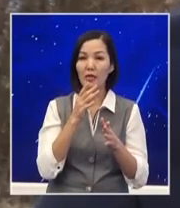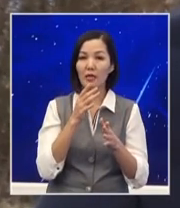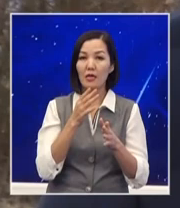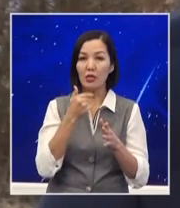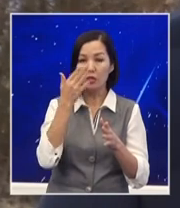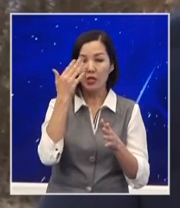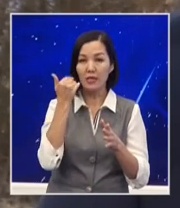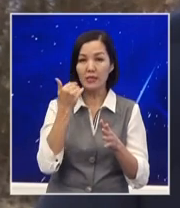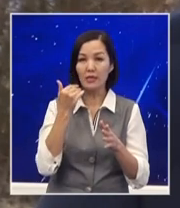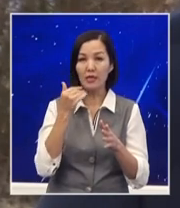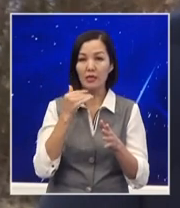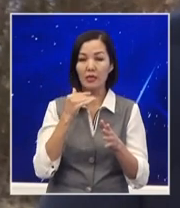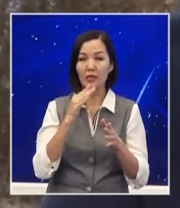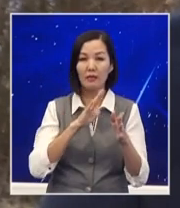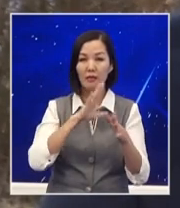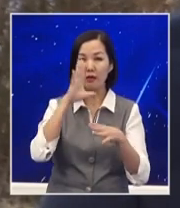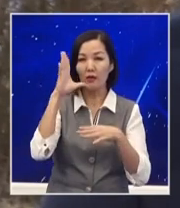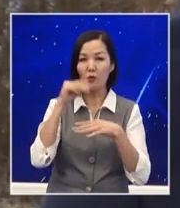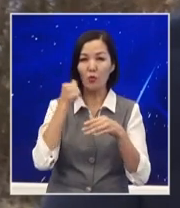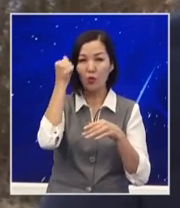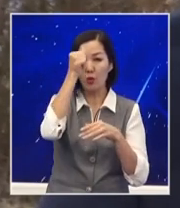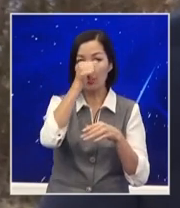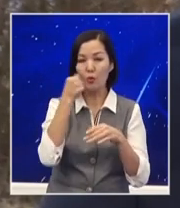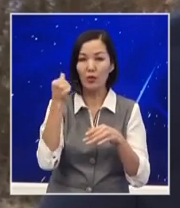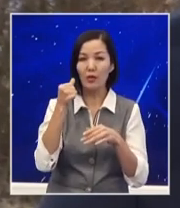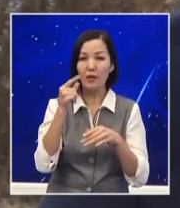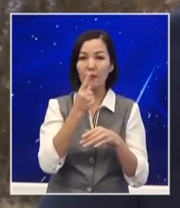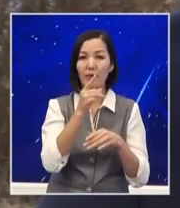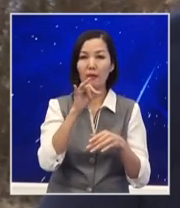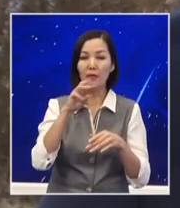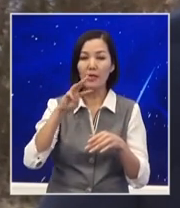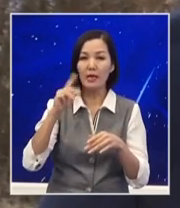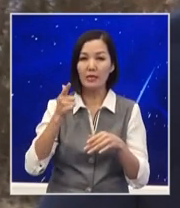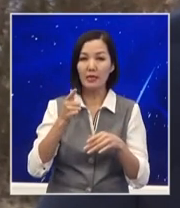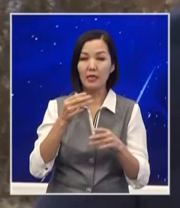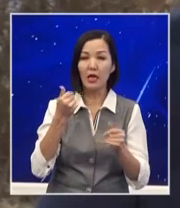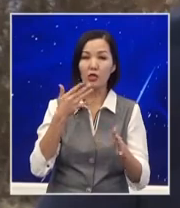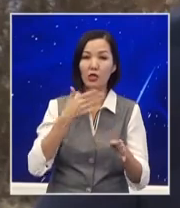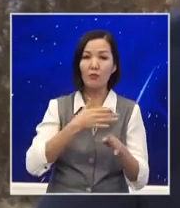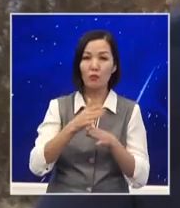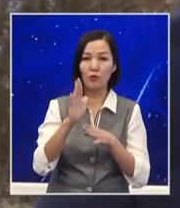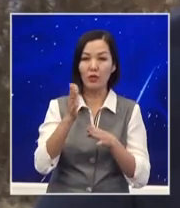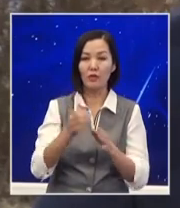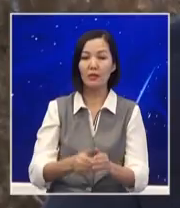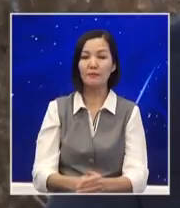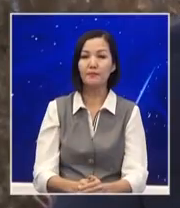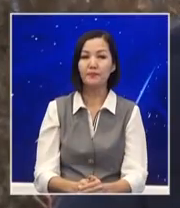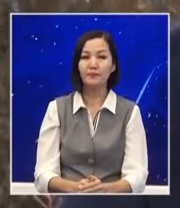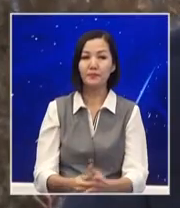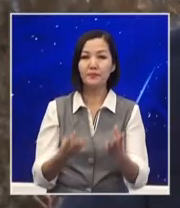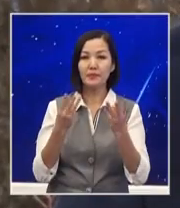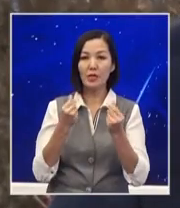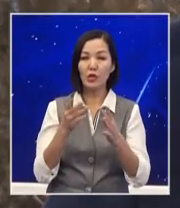айлары бар су беретін, оның бәрін санаған кезімізде бізде 1 миллиардтың төңірегінде жаңа қаражат жұмсалатын болады.